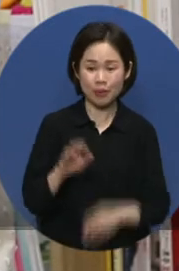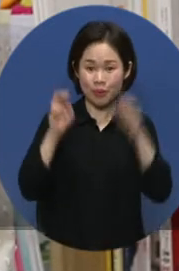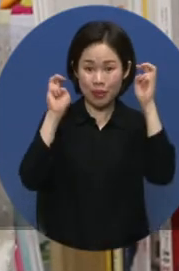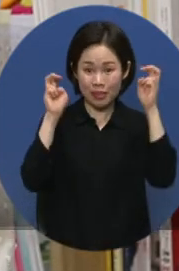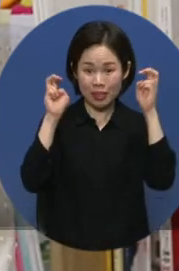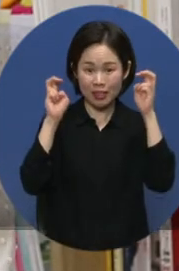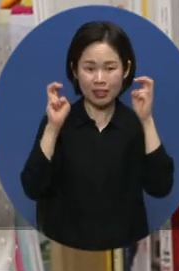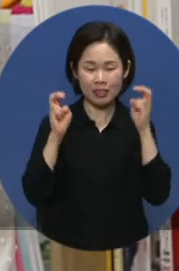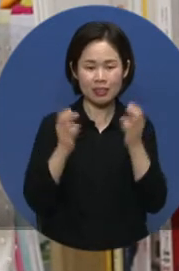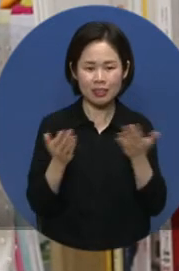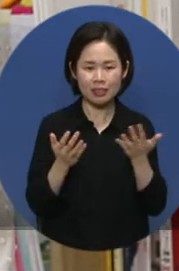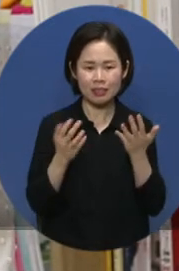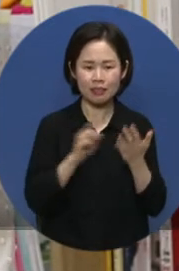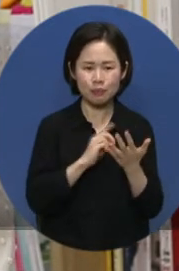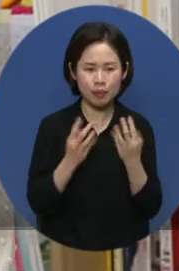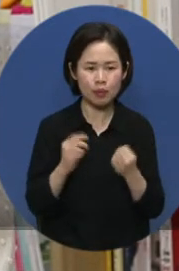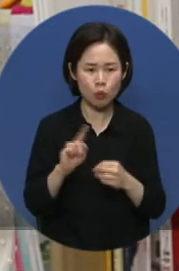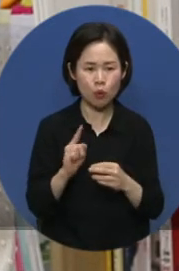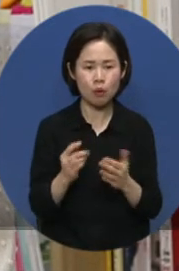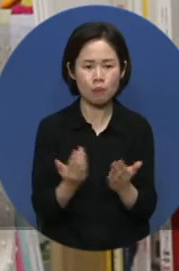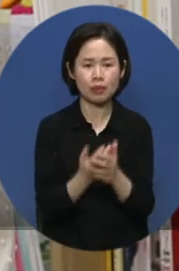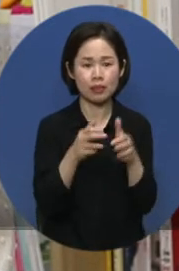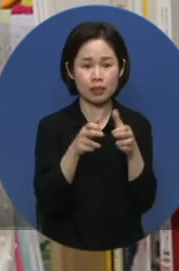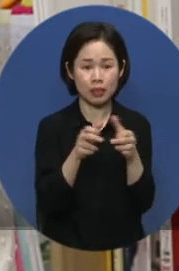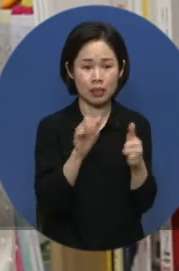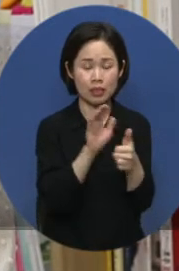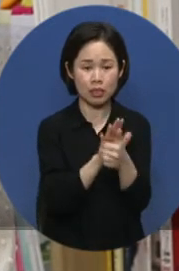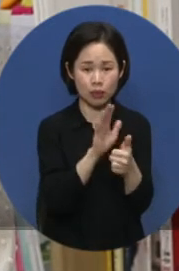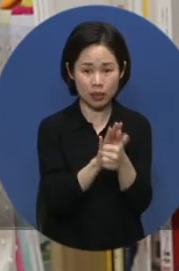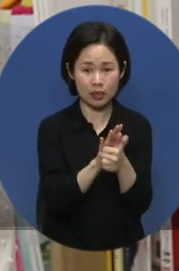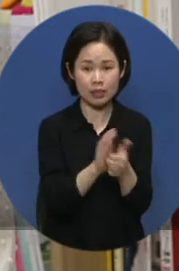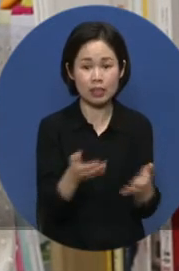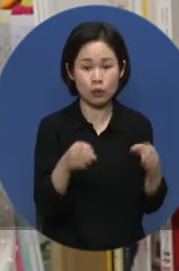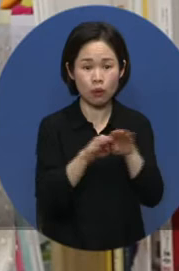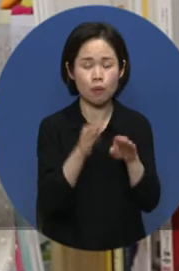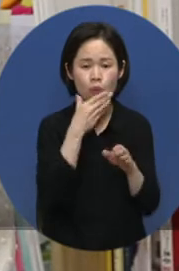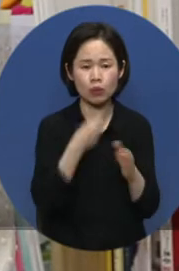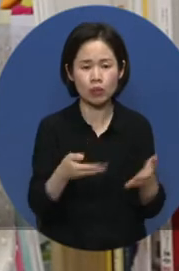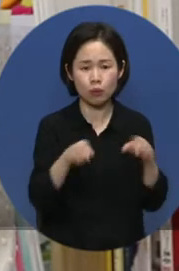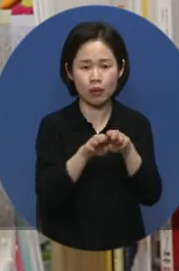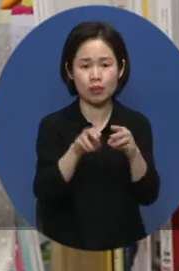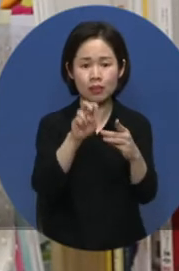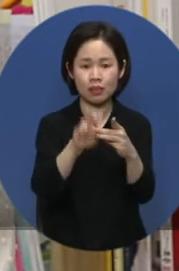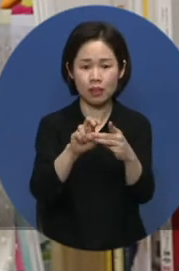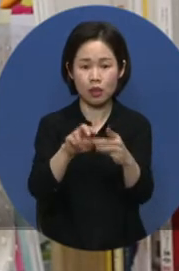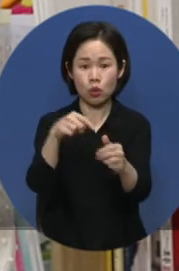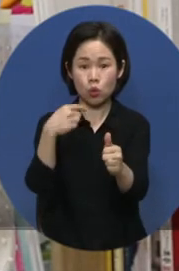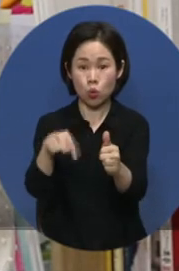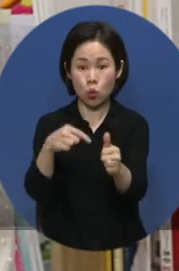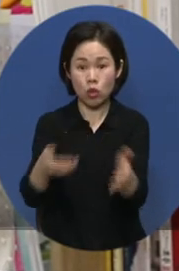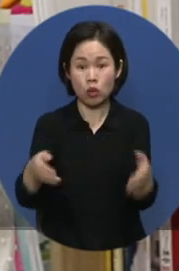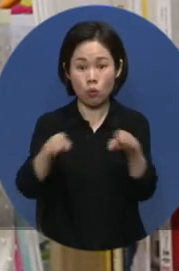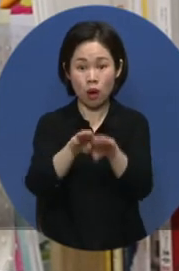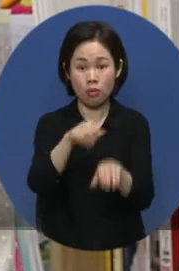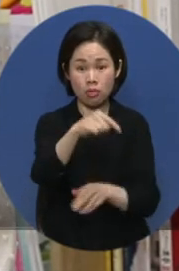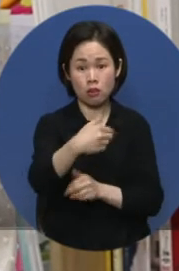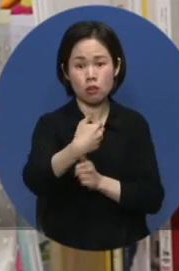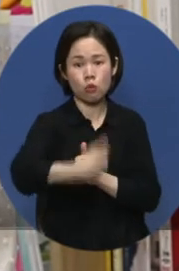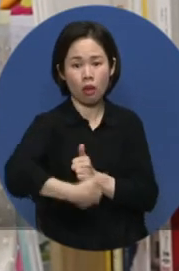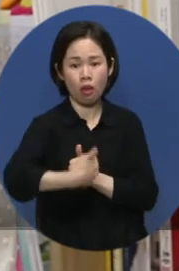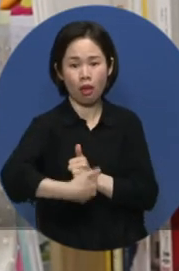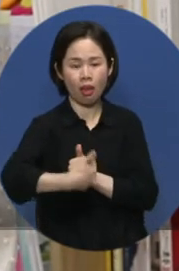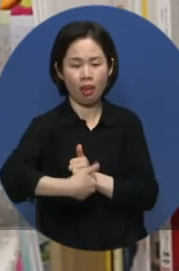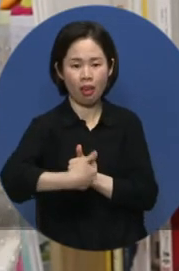하는 거는 발달장애인을 지원하는 기관, 복지기관이나 센터, 교육기관 등의 의뢰를 통해서